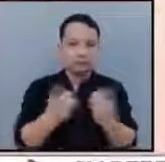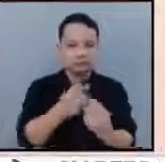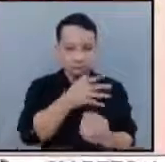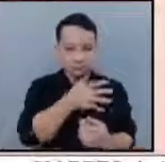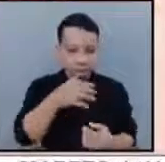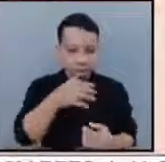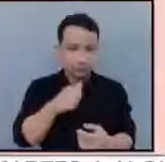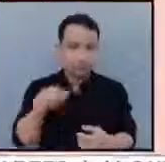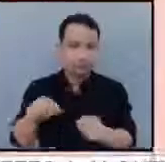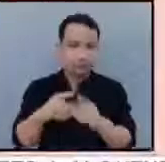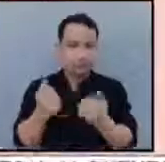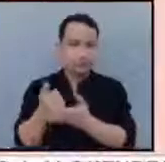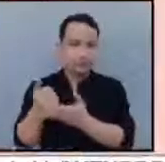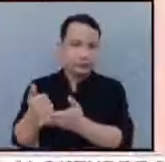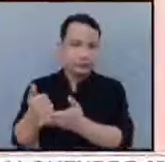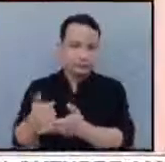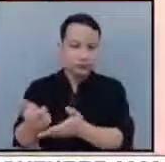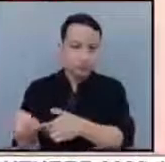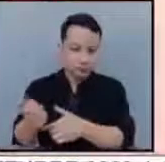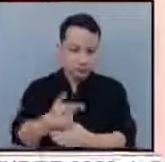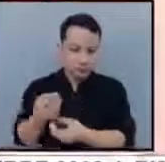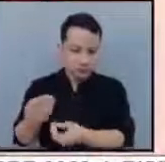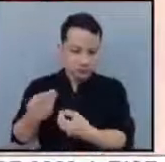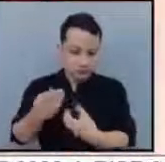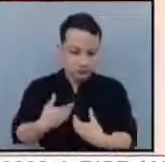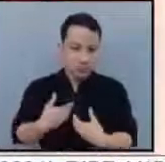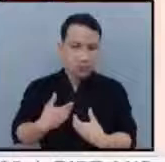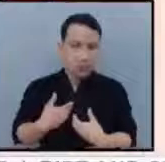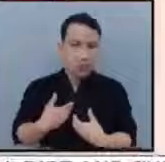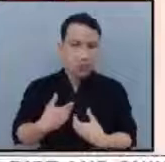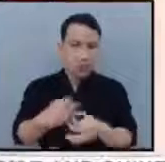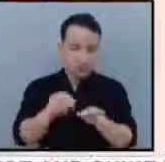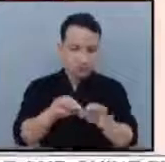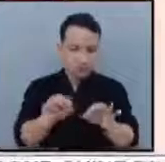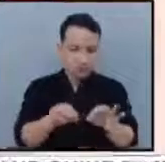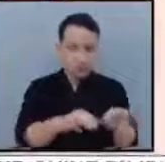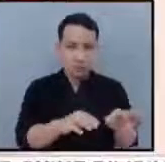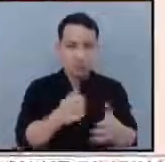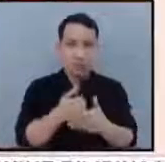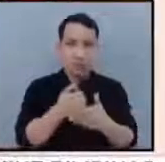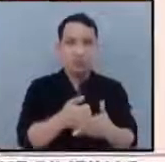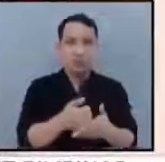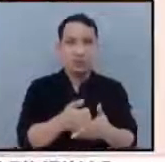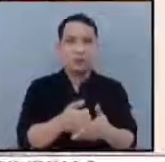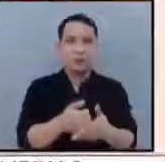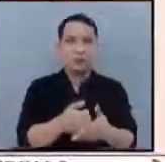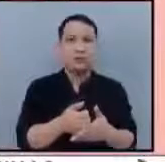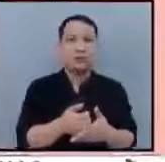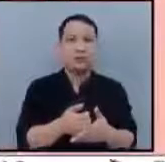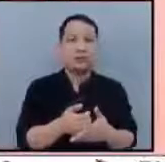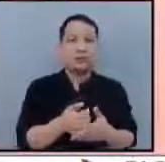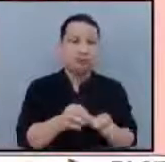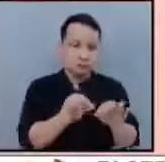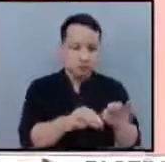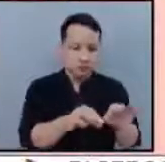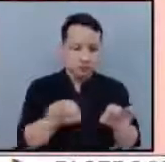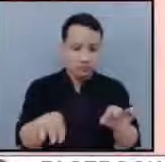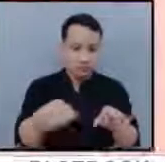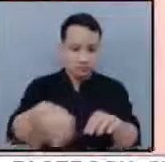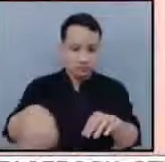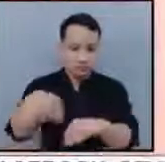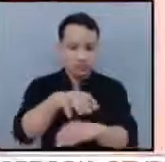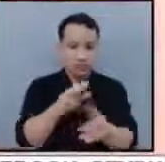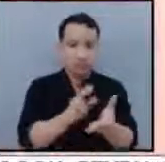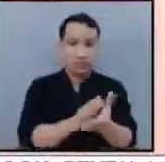sila yung nagbibigay sa amin ng seedlings for our vegetable seedlings para maitanim namin sa aming gulayan